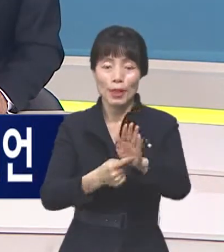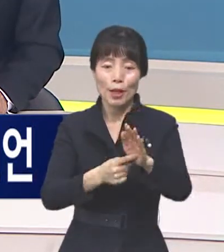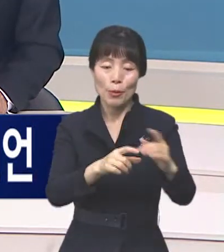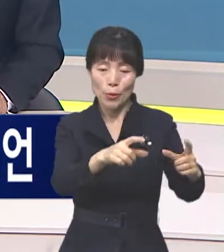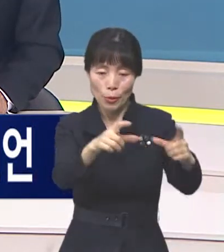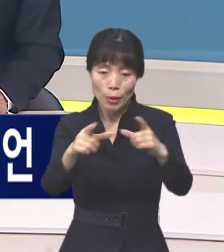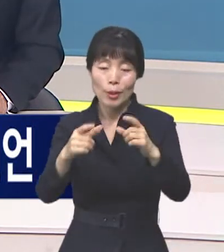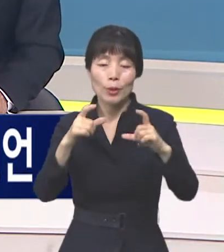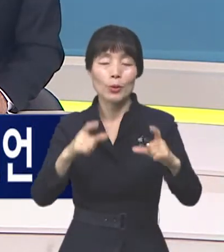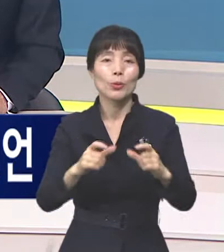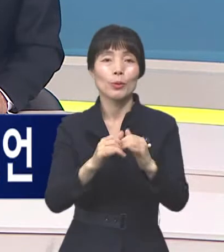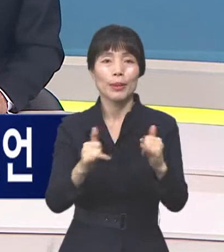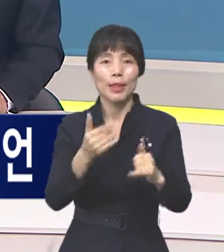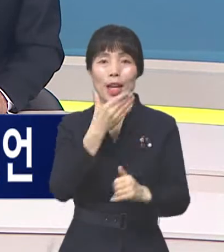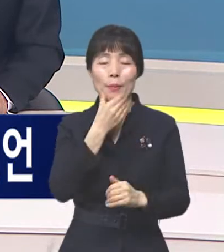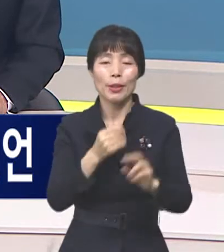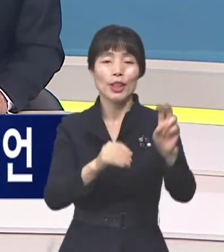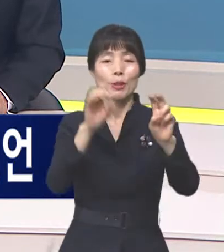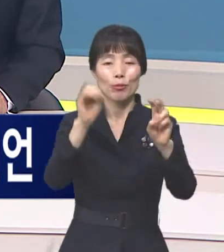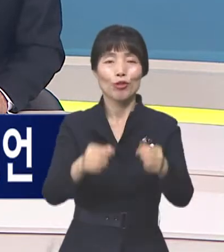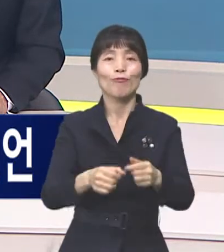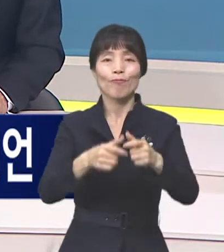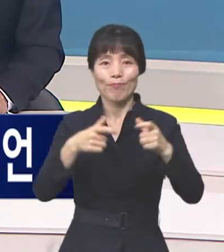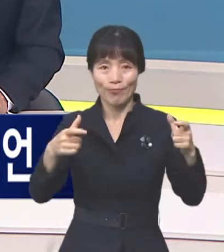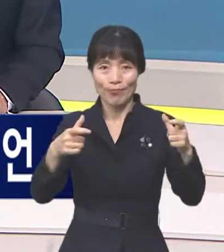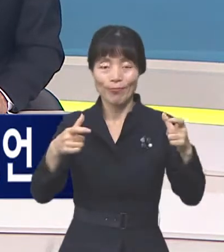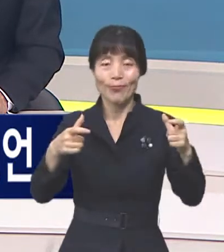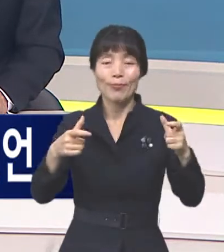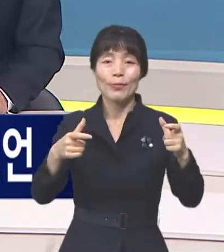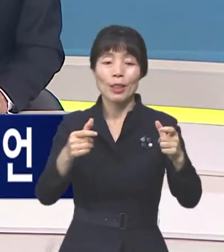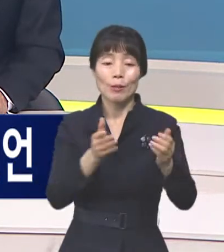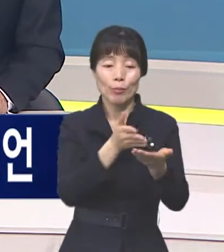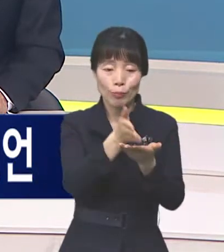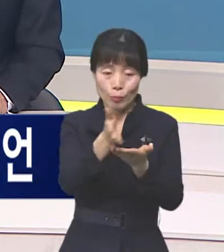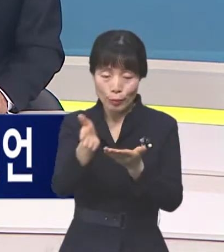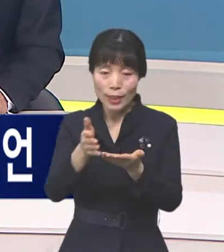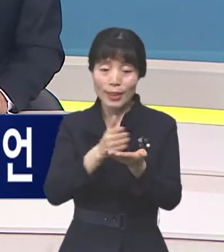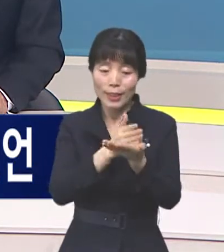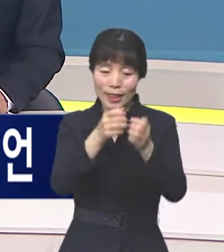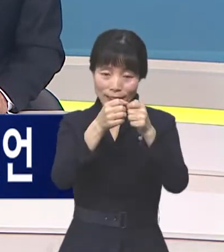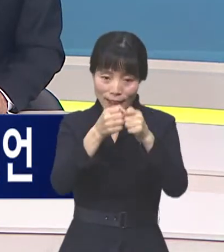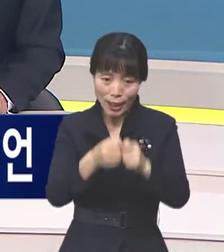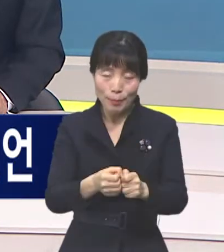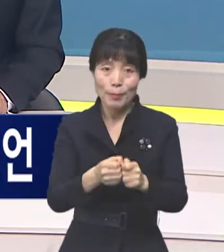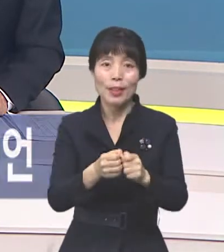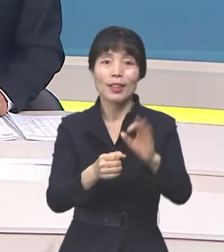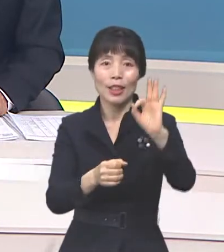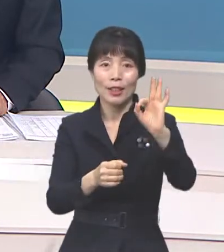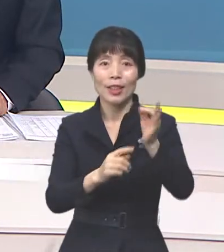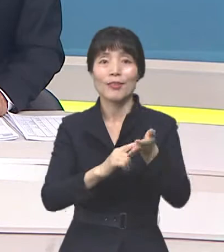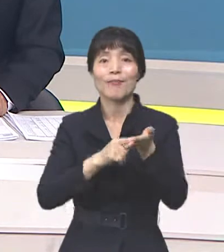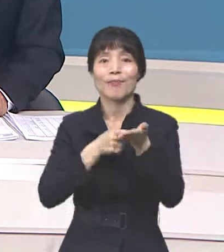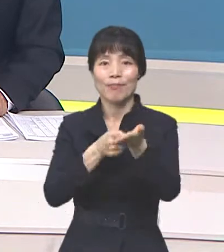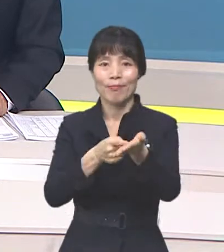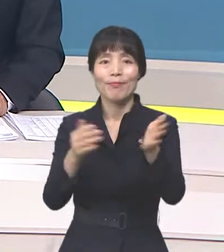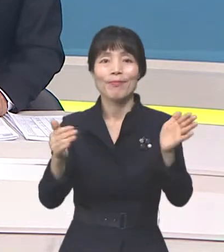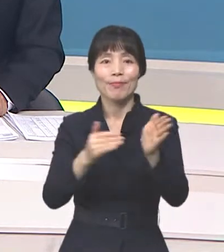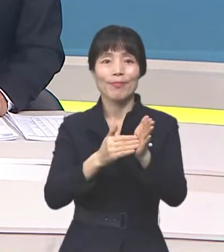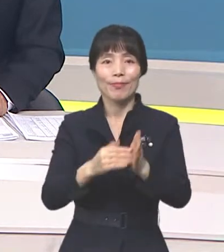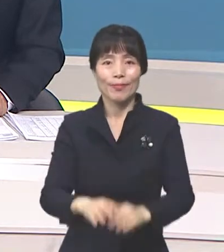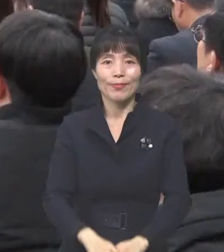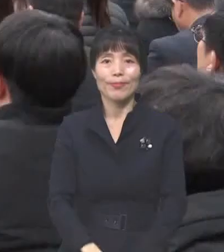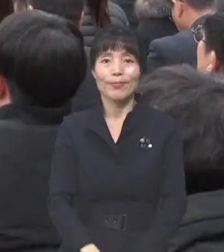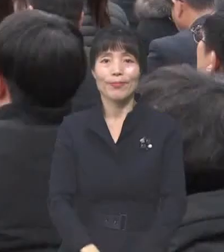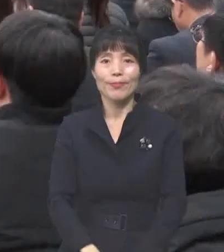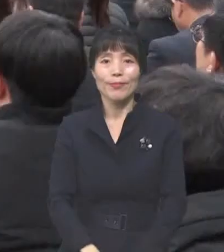영역에서 구민 행복을 20%씩 늘린다는 건데 분야별로 10가지 세부 과제를 제시했습니다. 보도에 김지영 기자입니다.